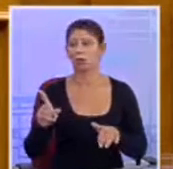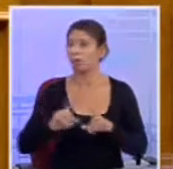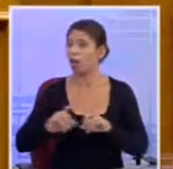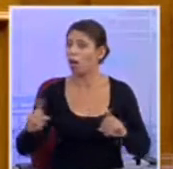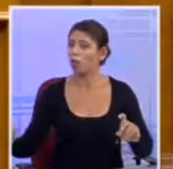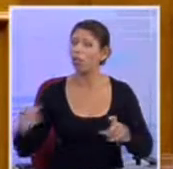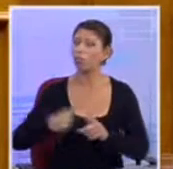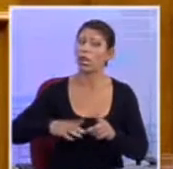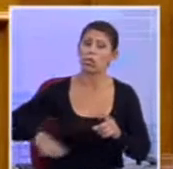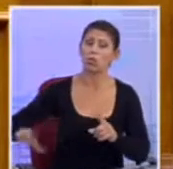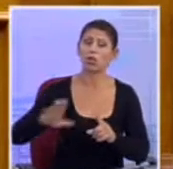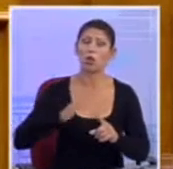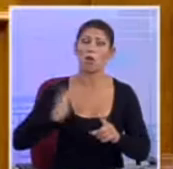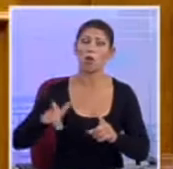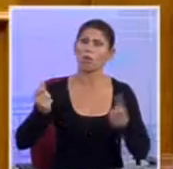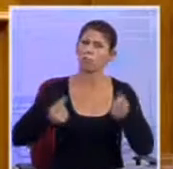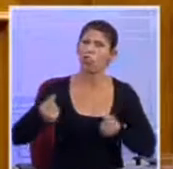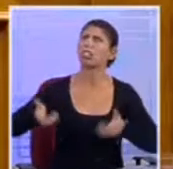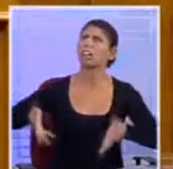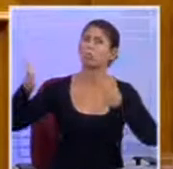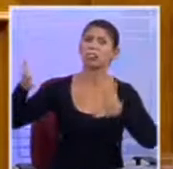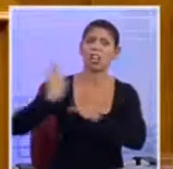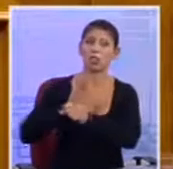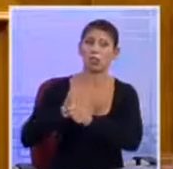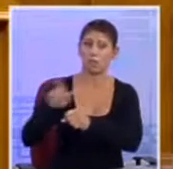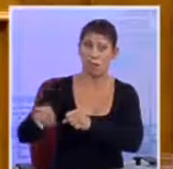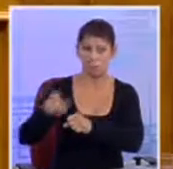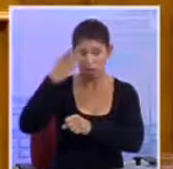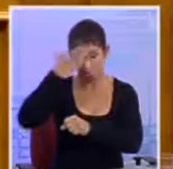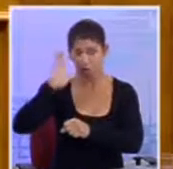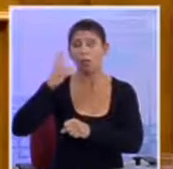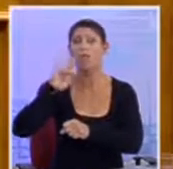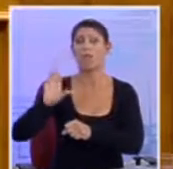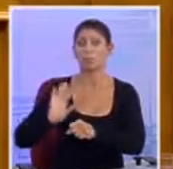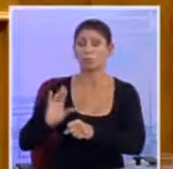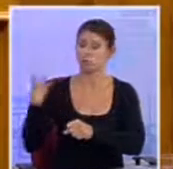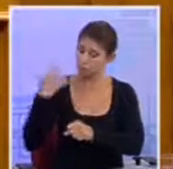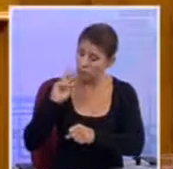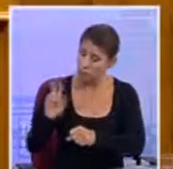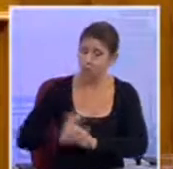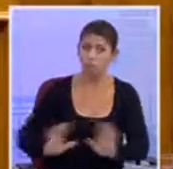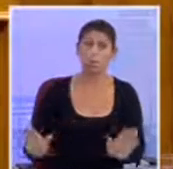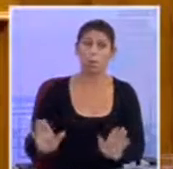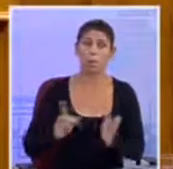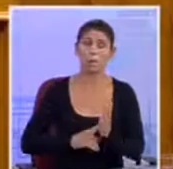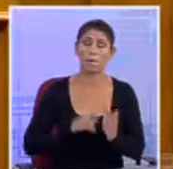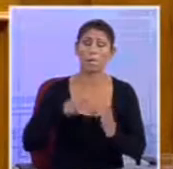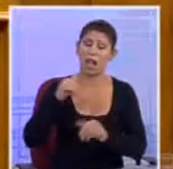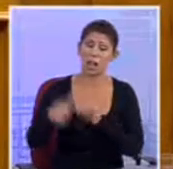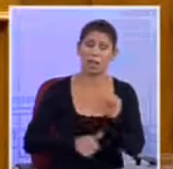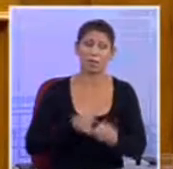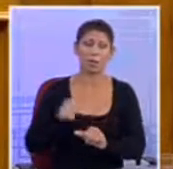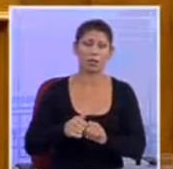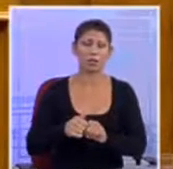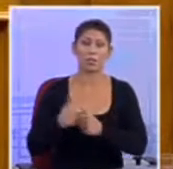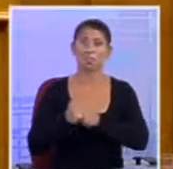των Ελλήνων πολιτών και που είναι χρέος μας να περιφρουρήσουμε. Απαιτούνται ριζικές αλλαγές τόσο στη διάρθρωση της